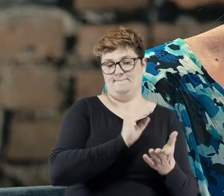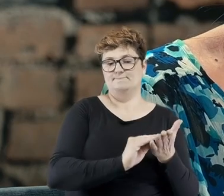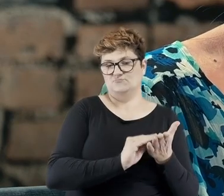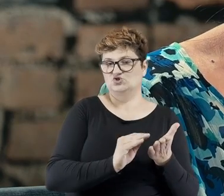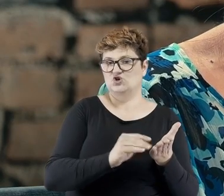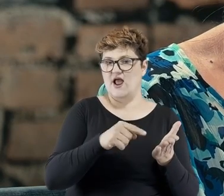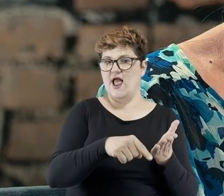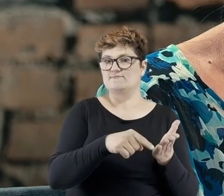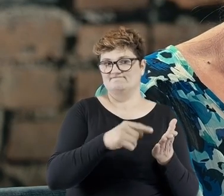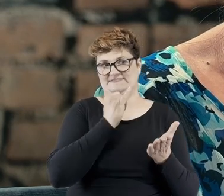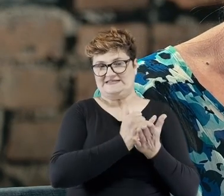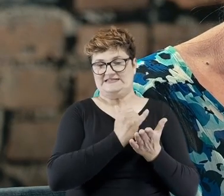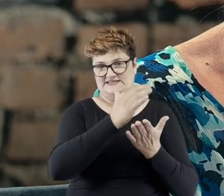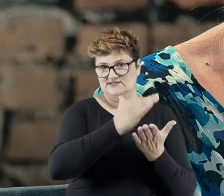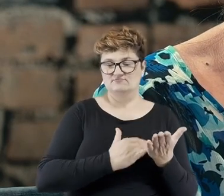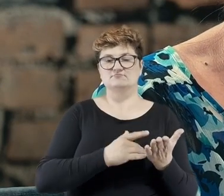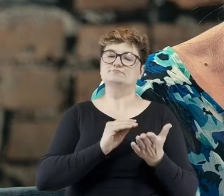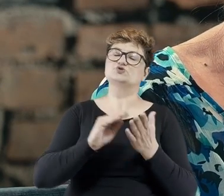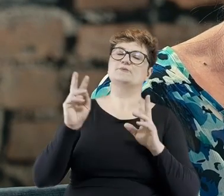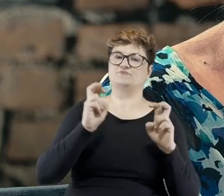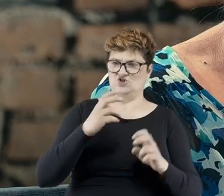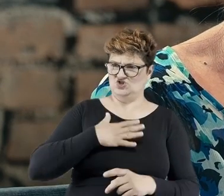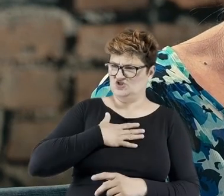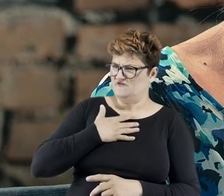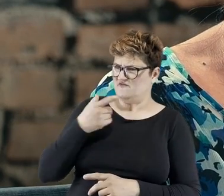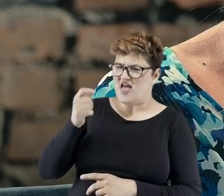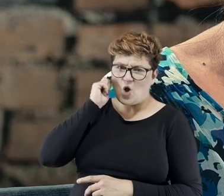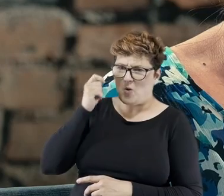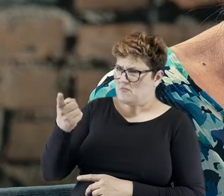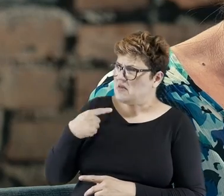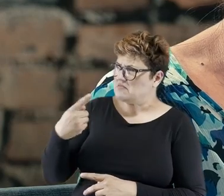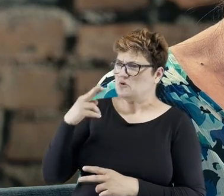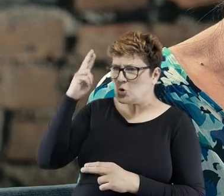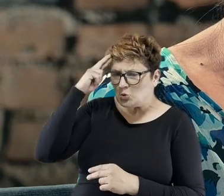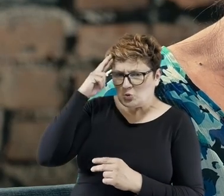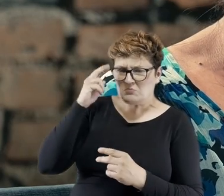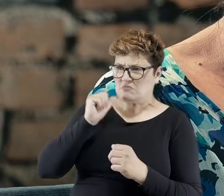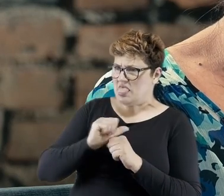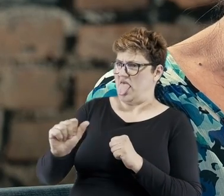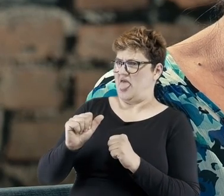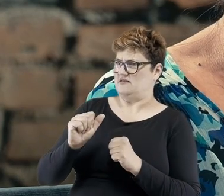też właśnie pisze w listach, rzecz dziwna, jak się z tą kobietą mogę porozumieć.